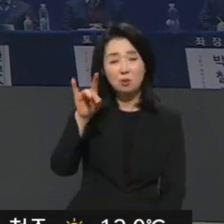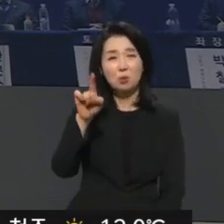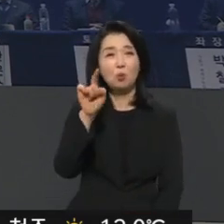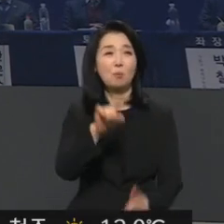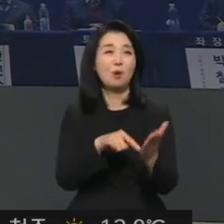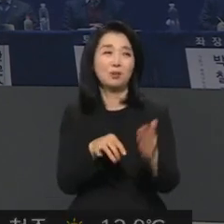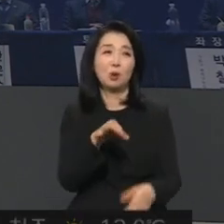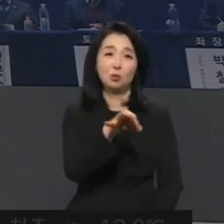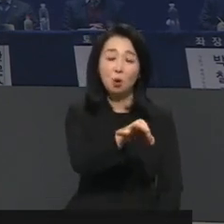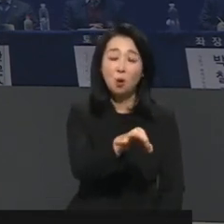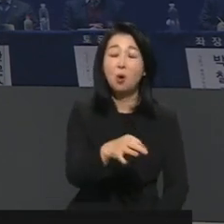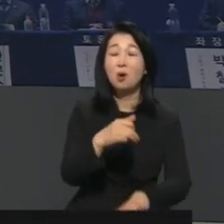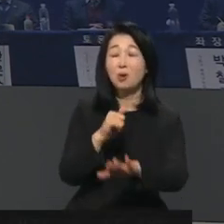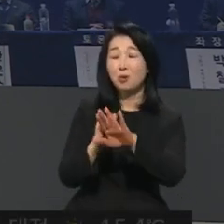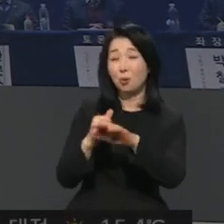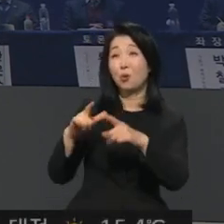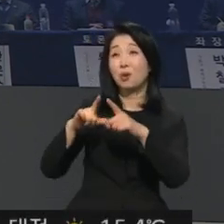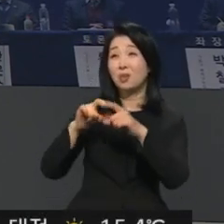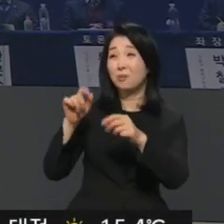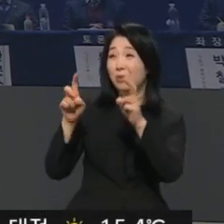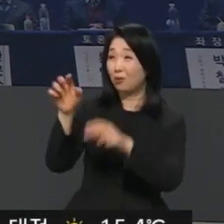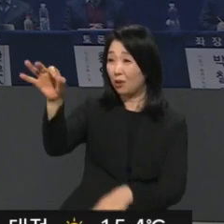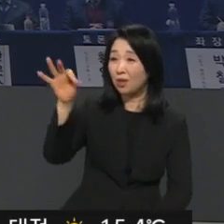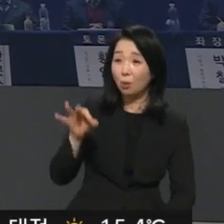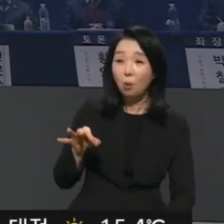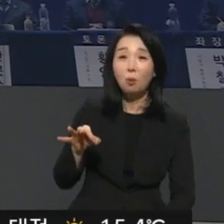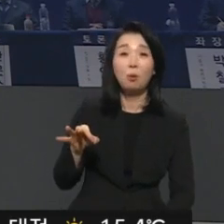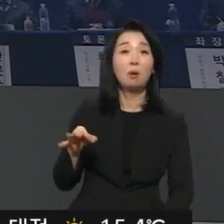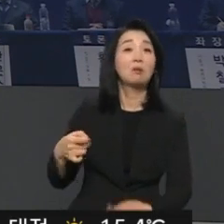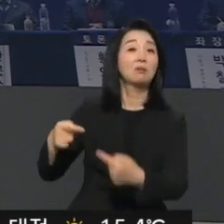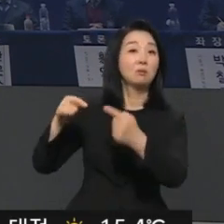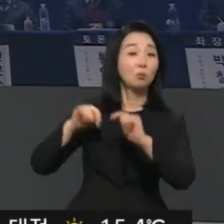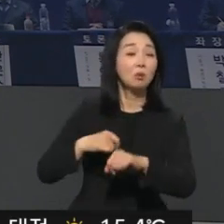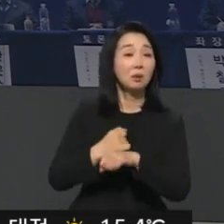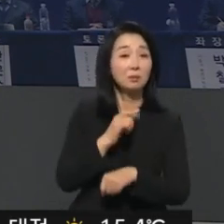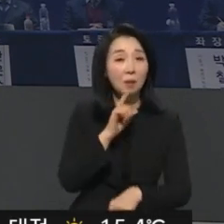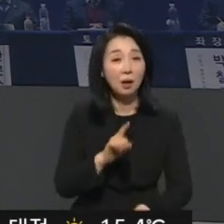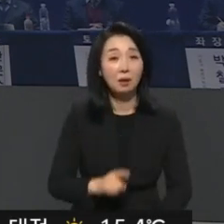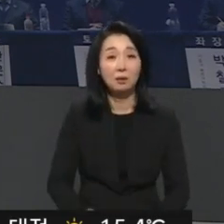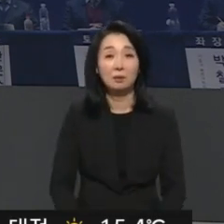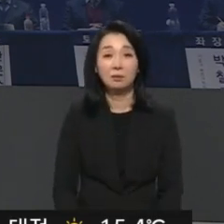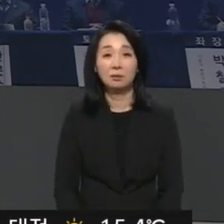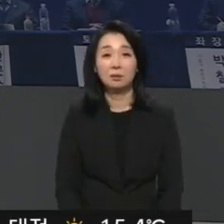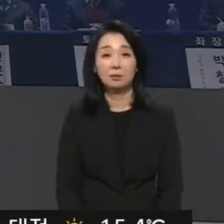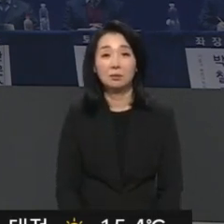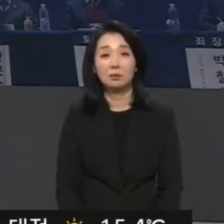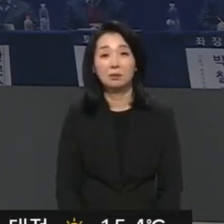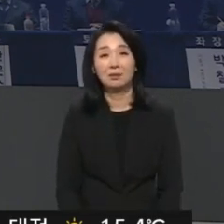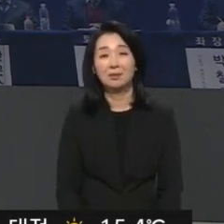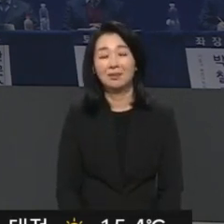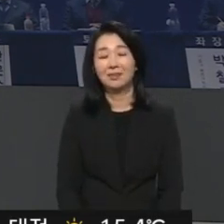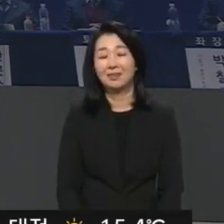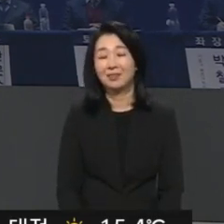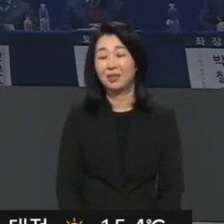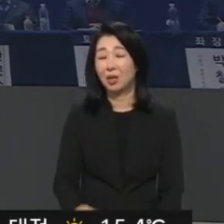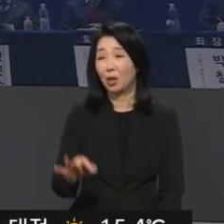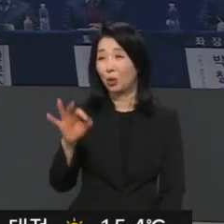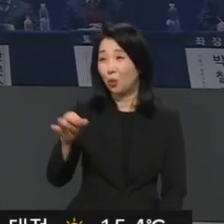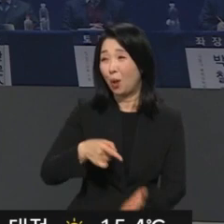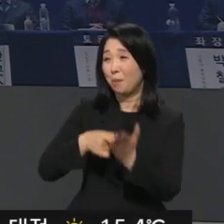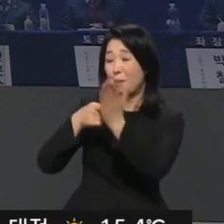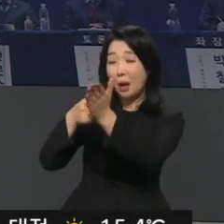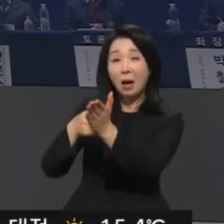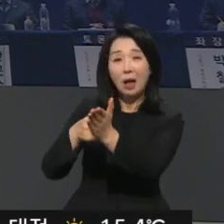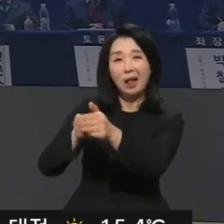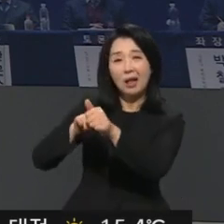변제를 시작하면 일본이 호응하는 방식으로 기부에 동참할 거라고 설명하고 있습니다 한때 구상권 청구 같은